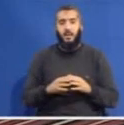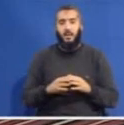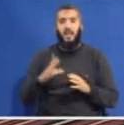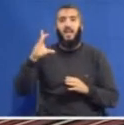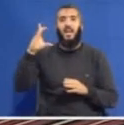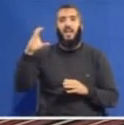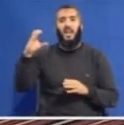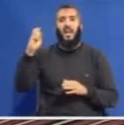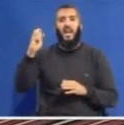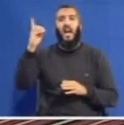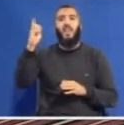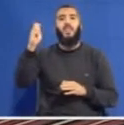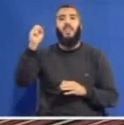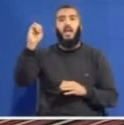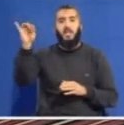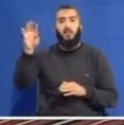في الثمانينات